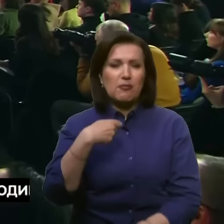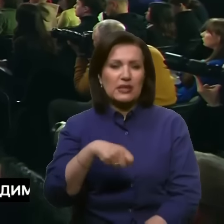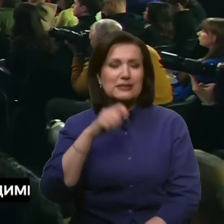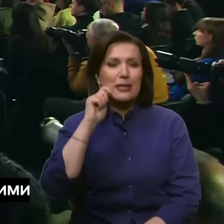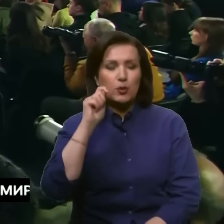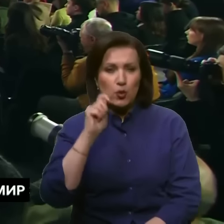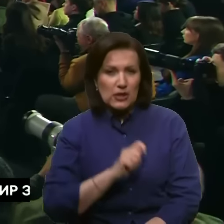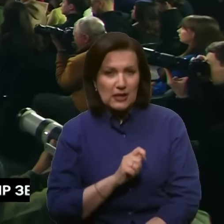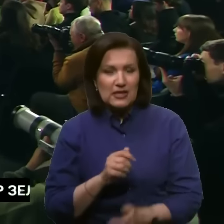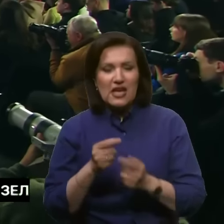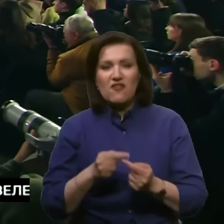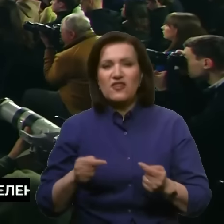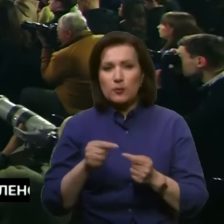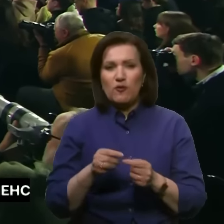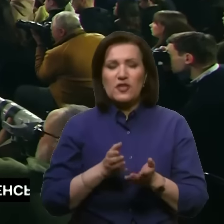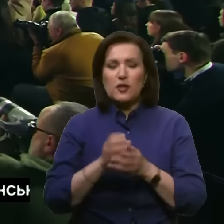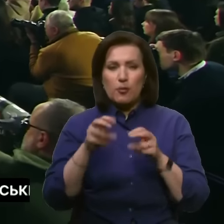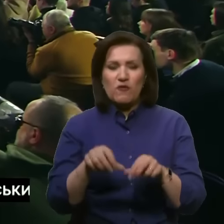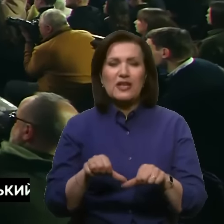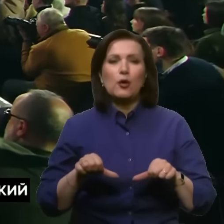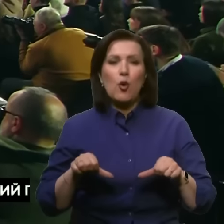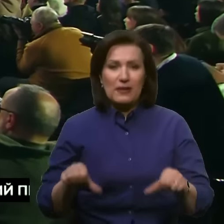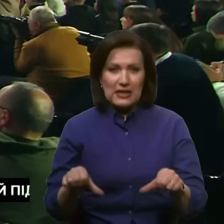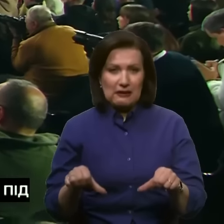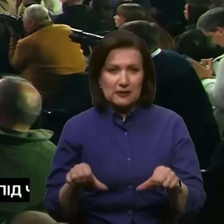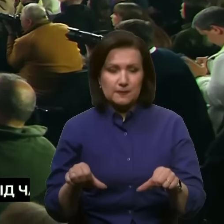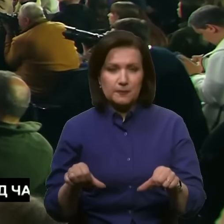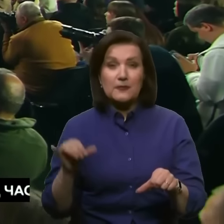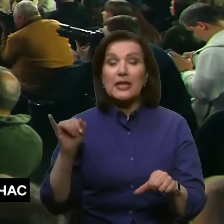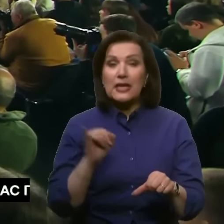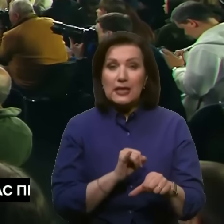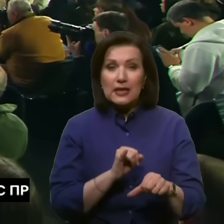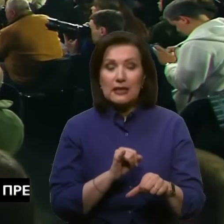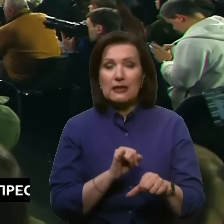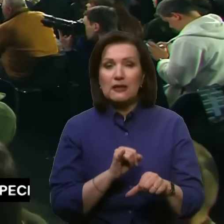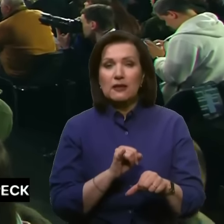президенту України, відповідний профільний комітет і